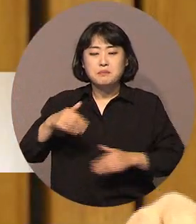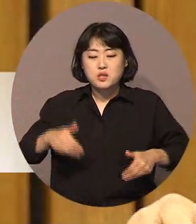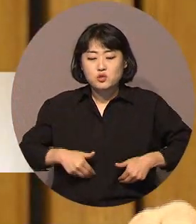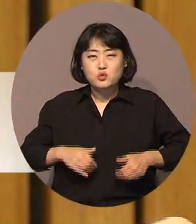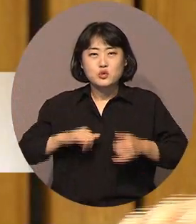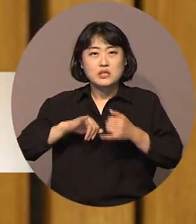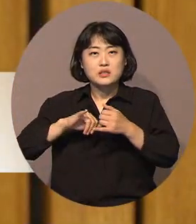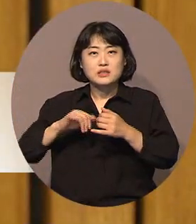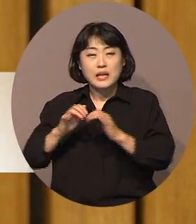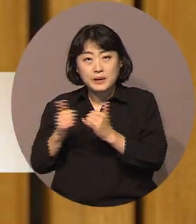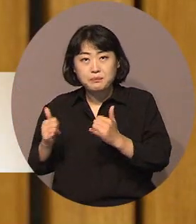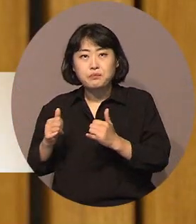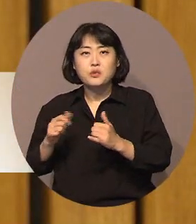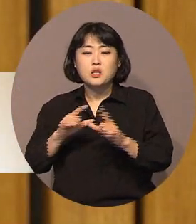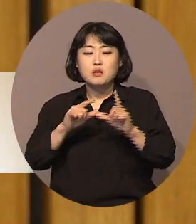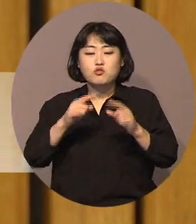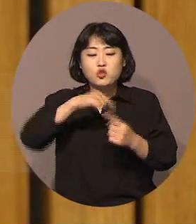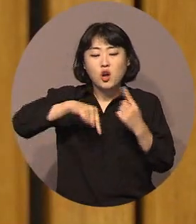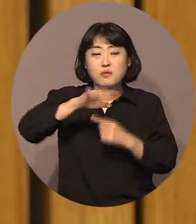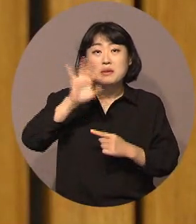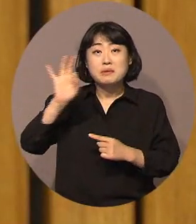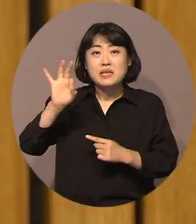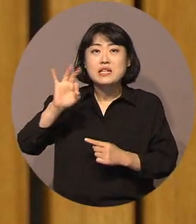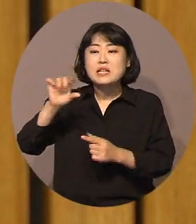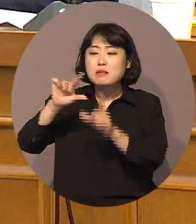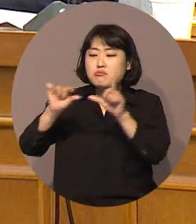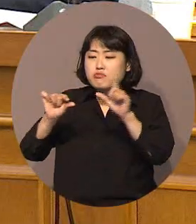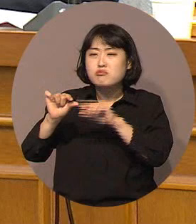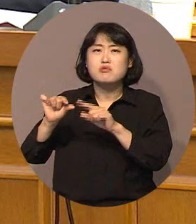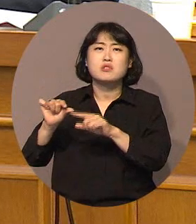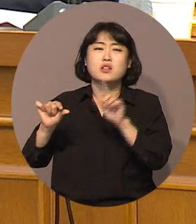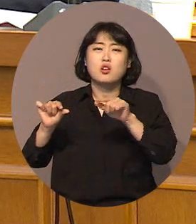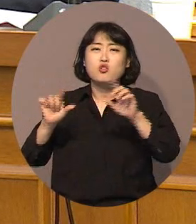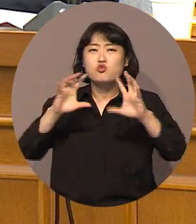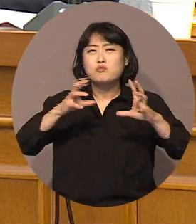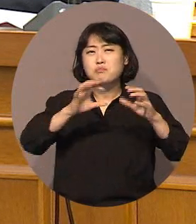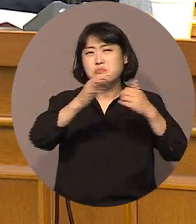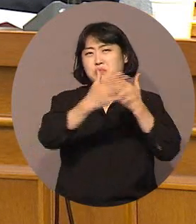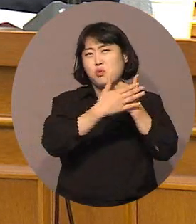필수인력 인건비 등 운영비 일부에 대한 국비지원을 요구하고 나섰습니다